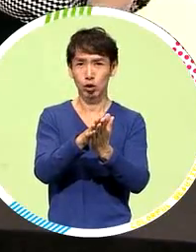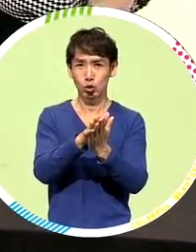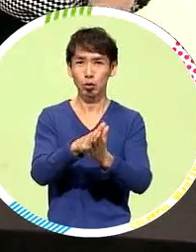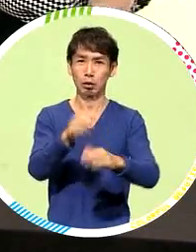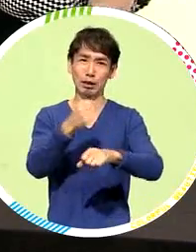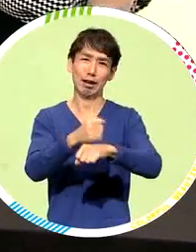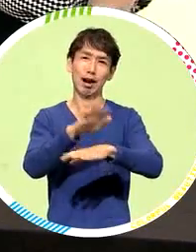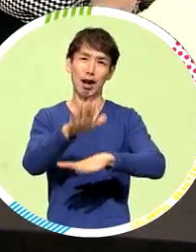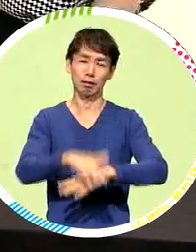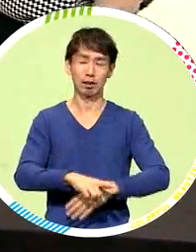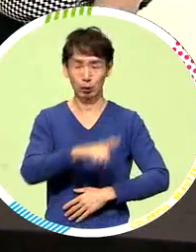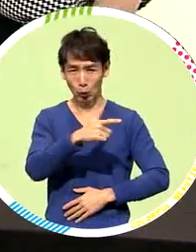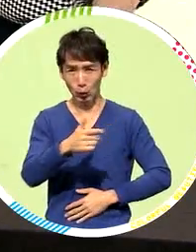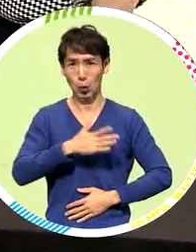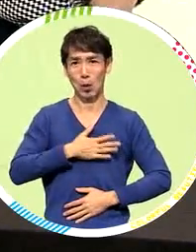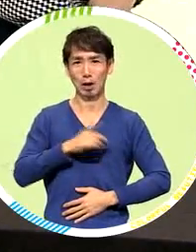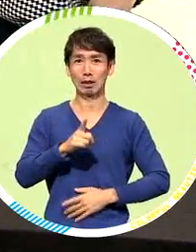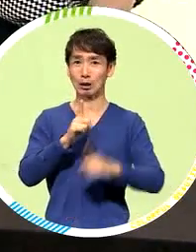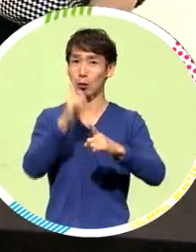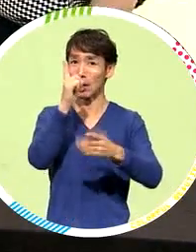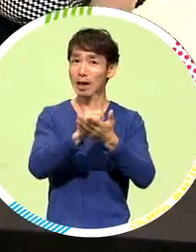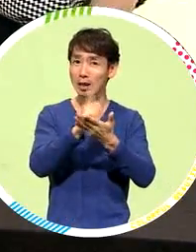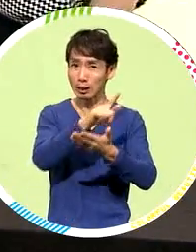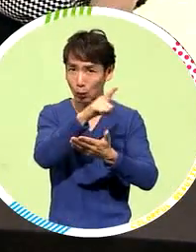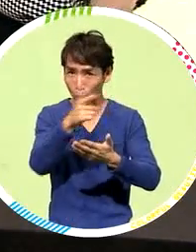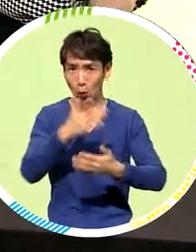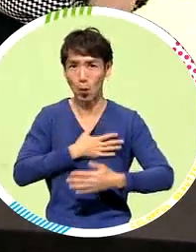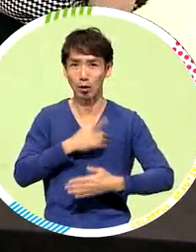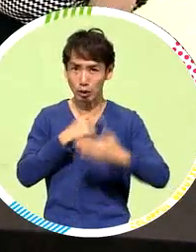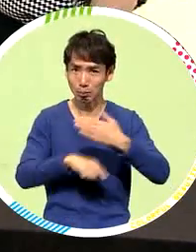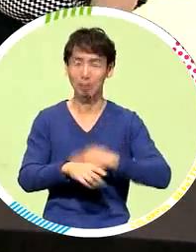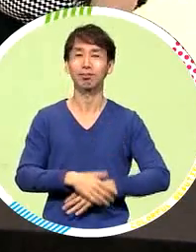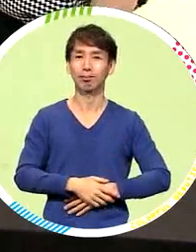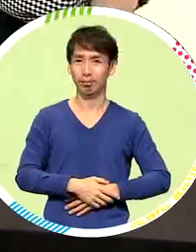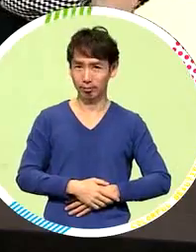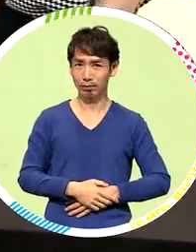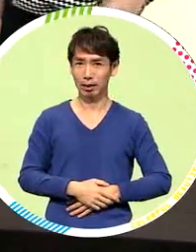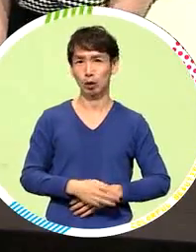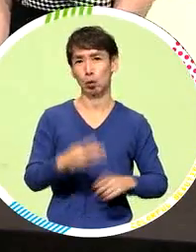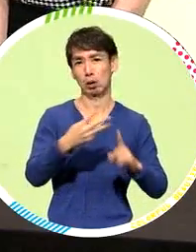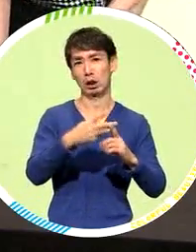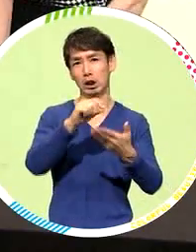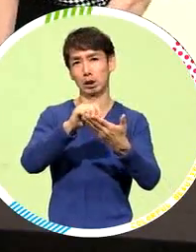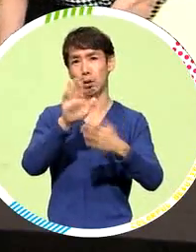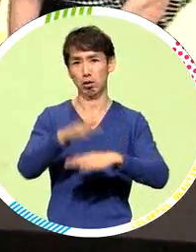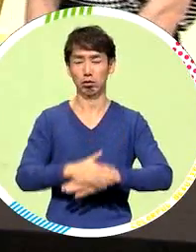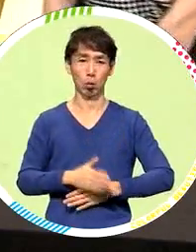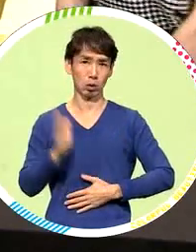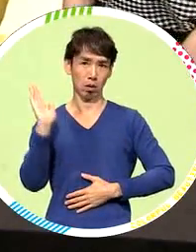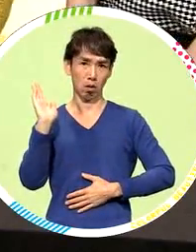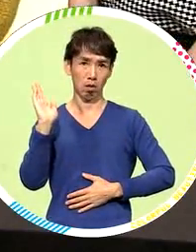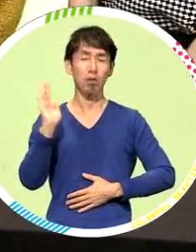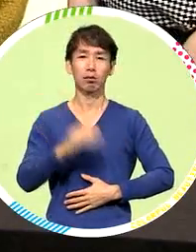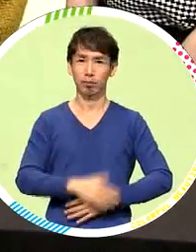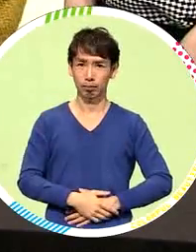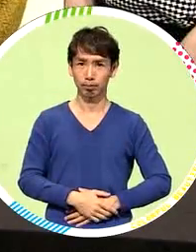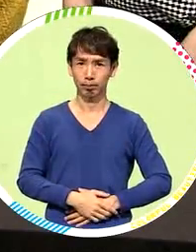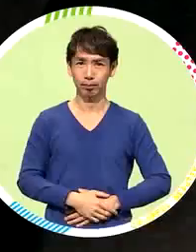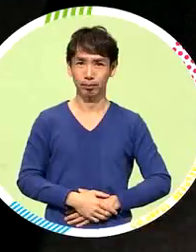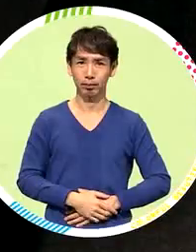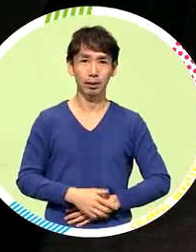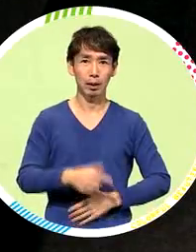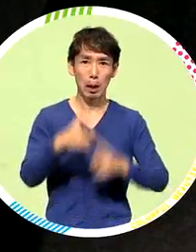し水路いうことわかりますよねねぇーたときなどが日誌と顔が僕も後ろの方はこちらはですね